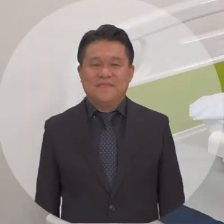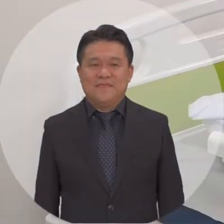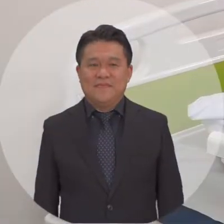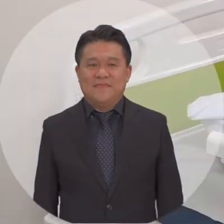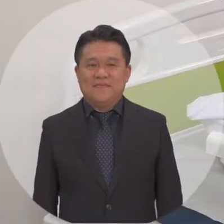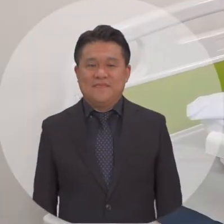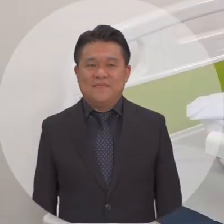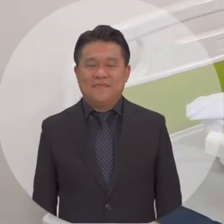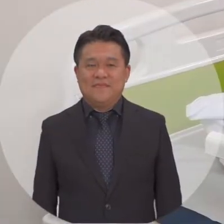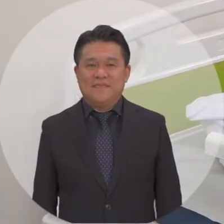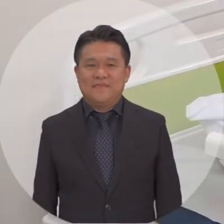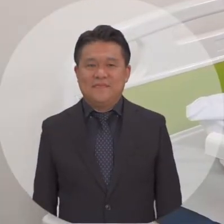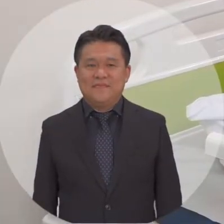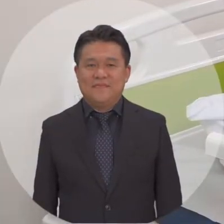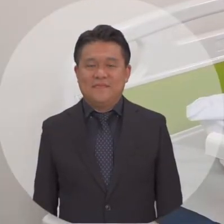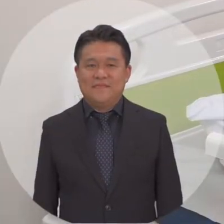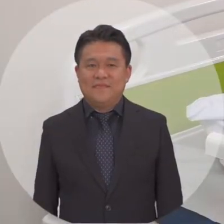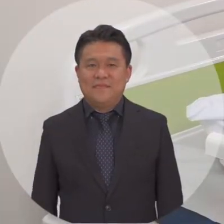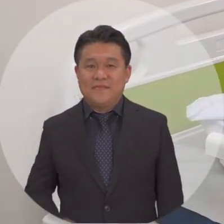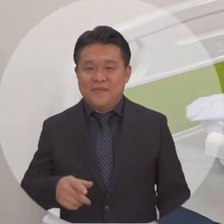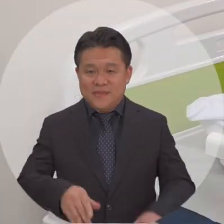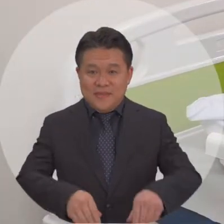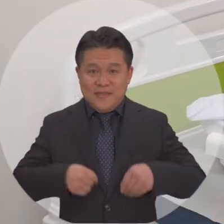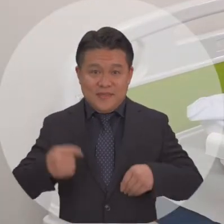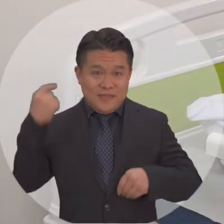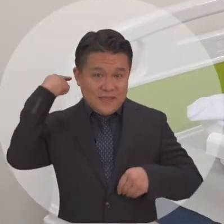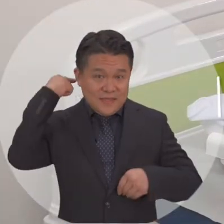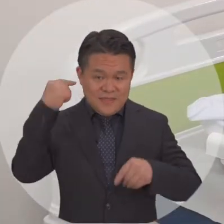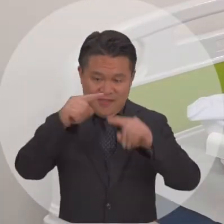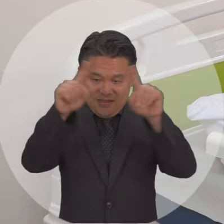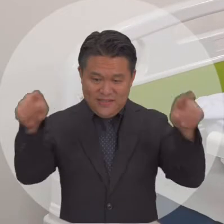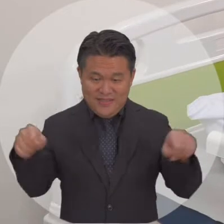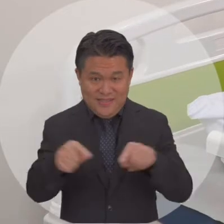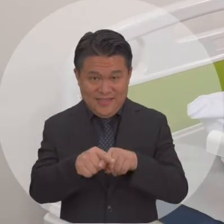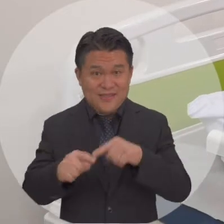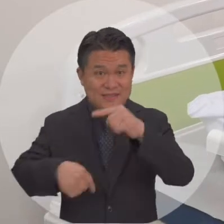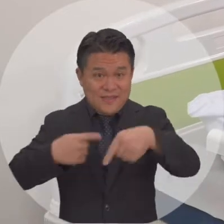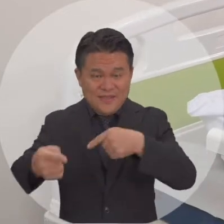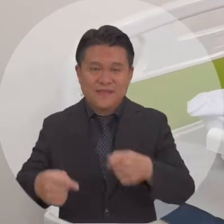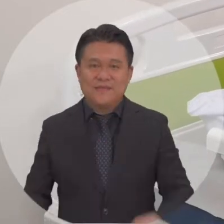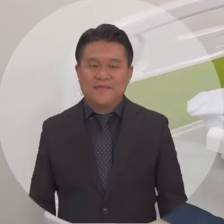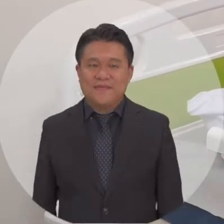아 친구 교체 순서 안내 입니다